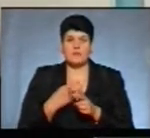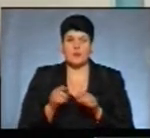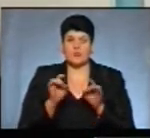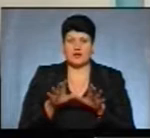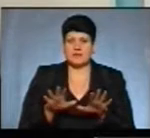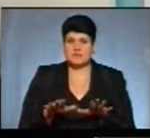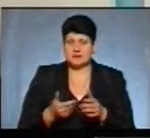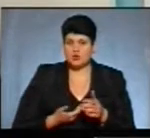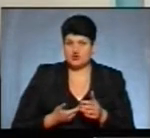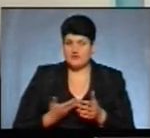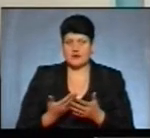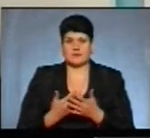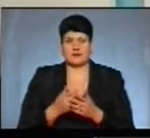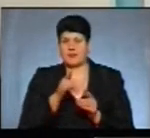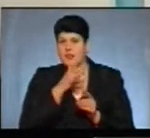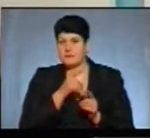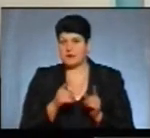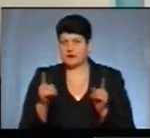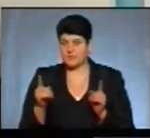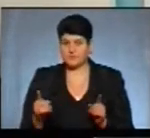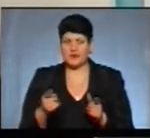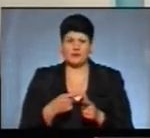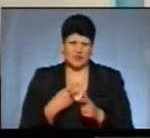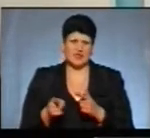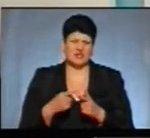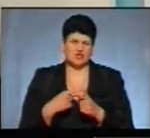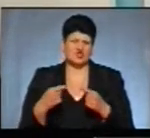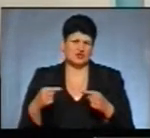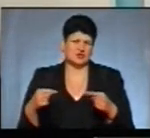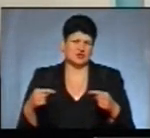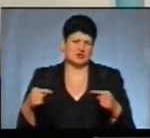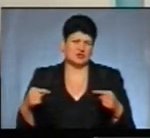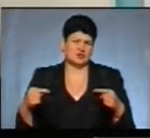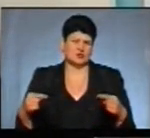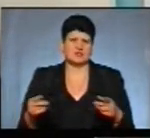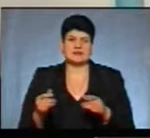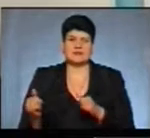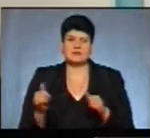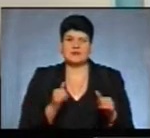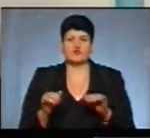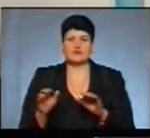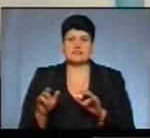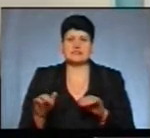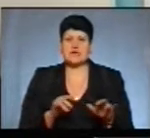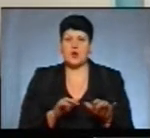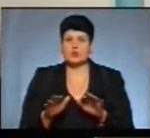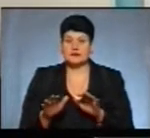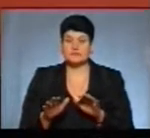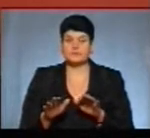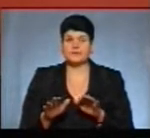проживання на певний період часу, чи якісь інші такі забезпечувальні заходи. От.